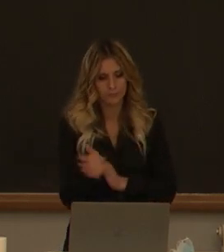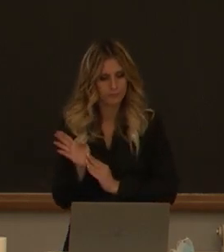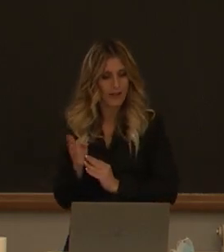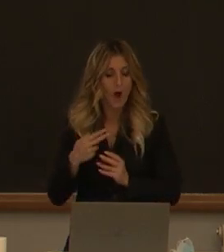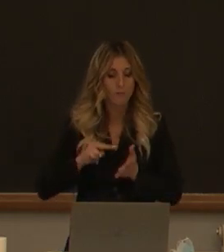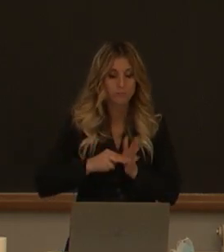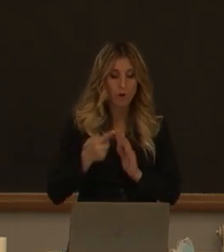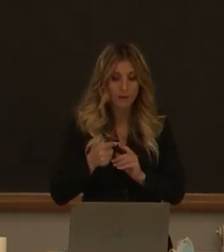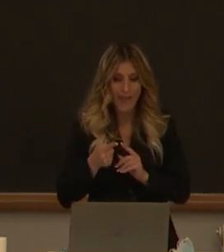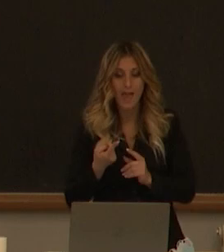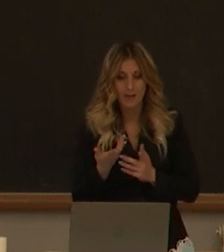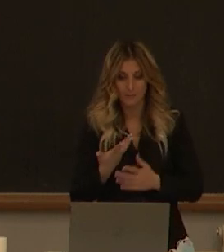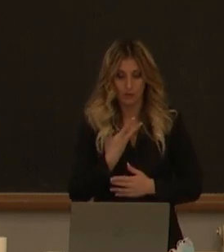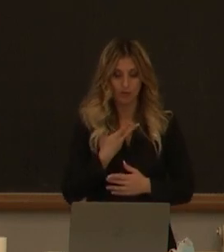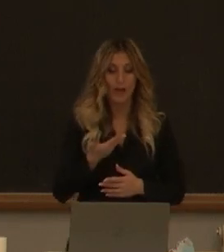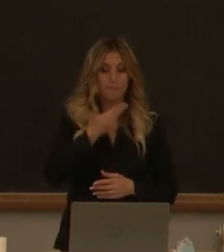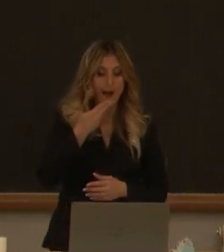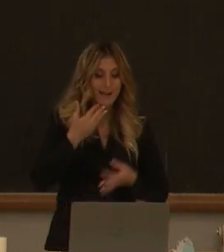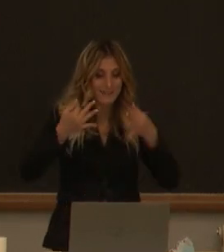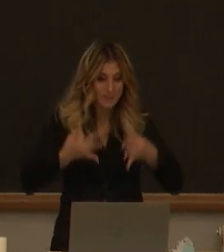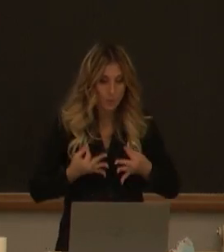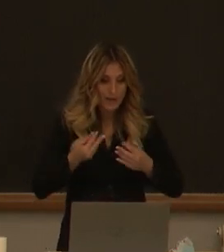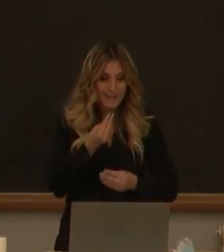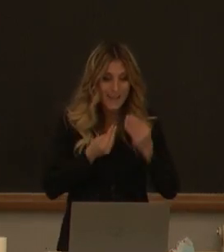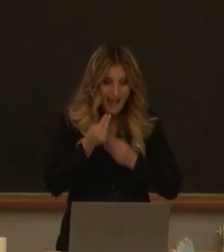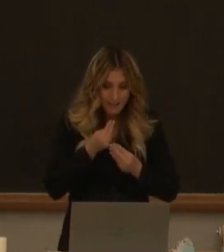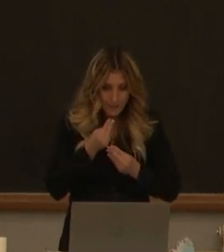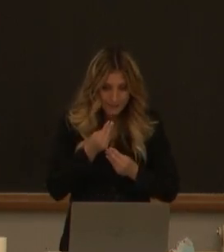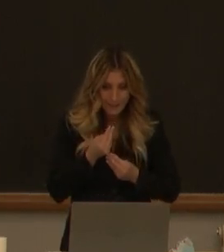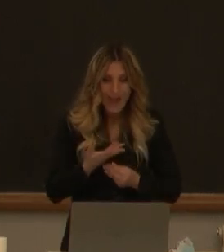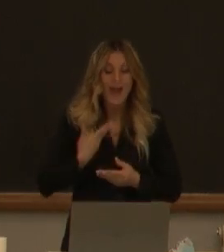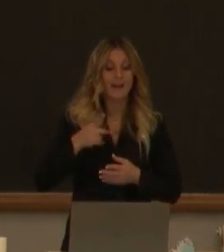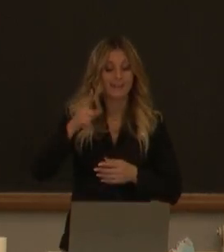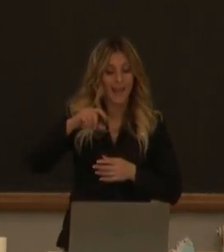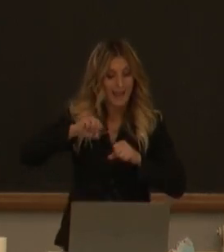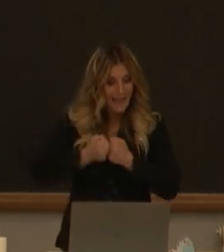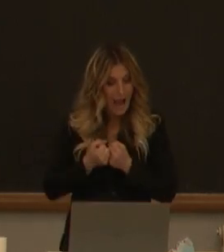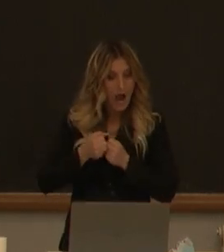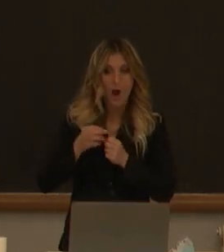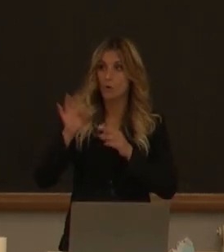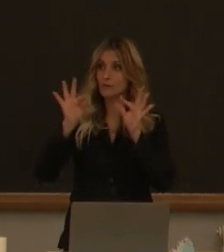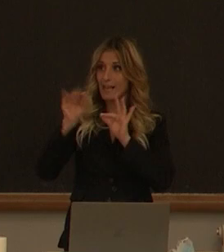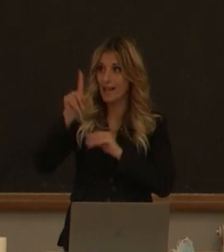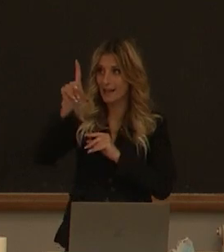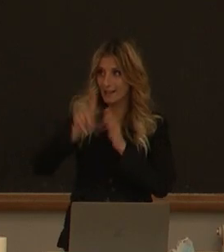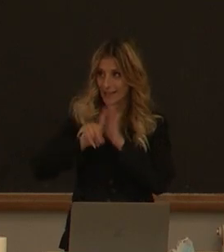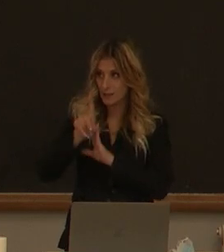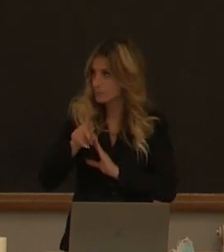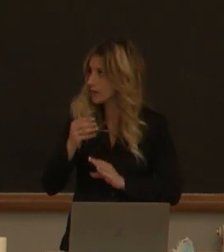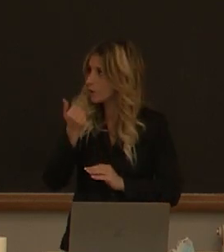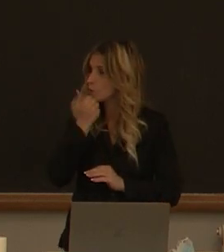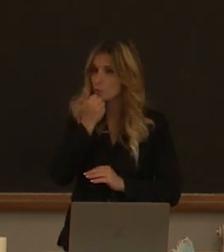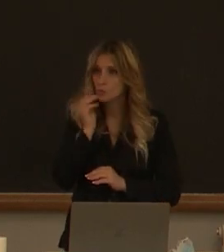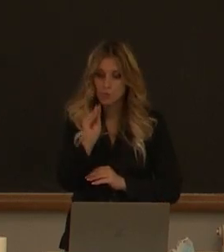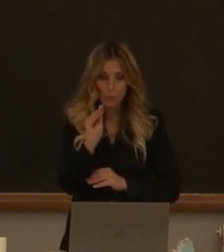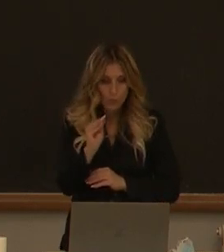sono interrelati tra di loro, quindi la sicurezza alimentare, la mitigazione dei cambiamenti climatici. Professor Chiodo, scusi se la interrompo,